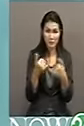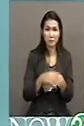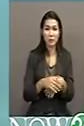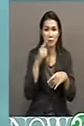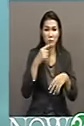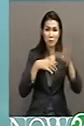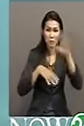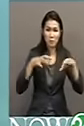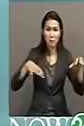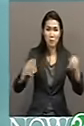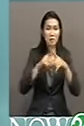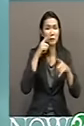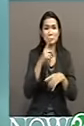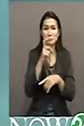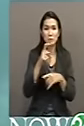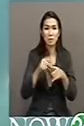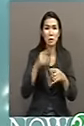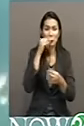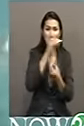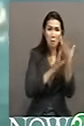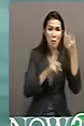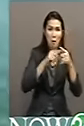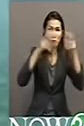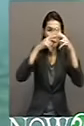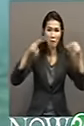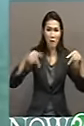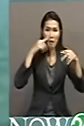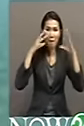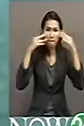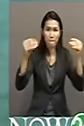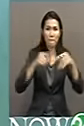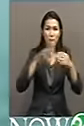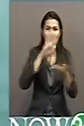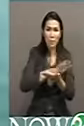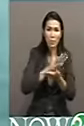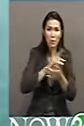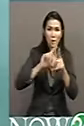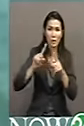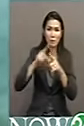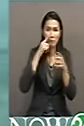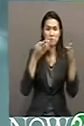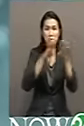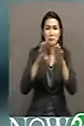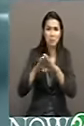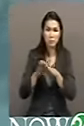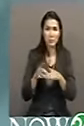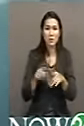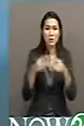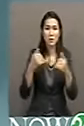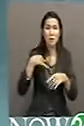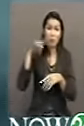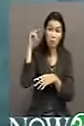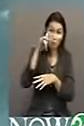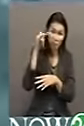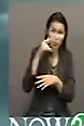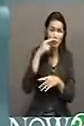ให้หลายพื้นที่เป็นอัมพาตครับต้นไม้ล้มโค่นไฟฟ้าดับโรงเรียนและสำนักงานปิดทำการครับอีกทั้งเที่ยวบินและรถ